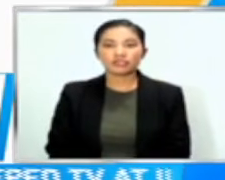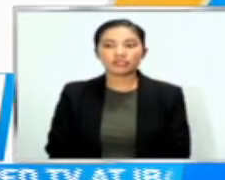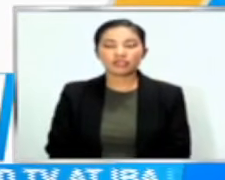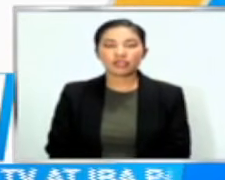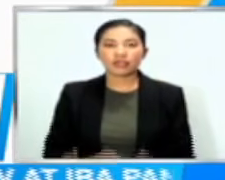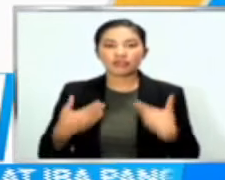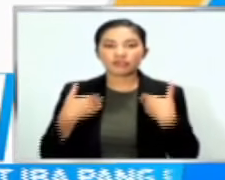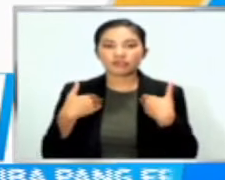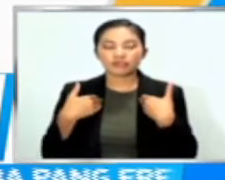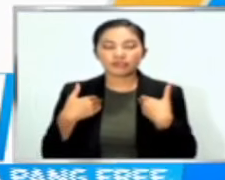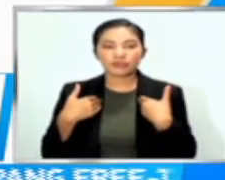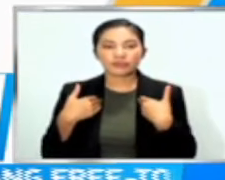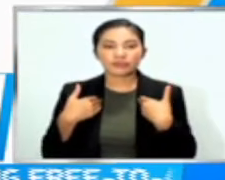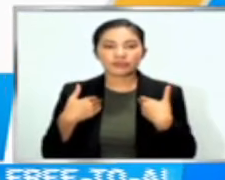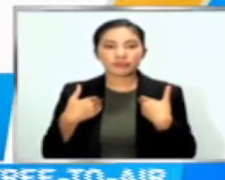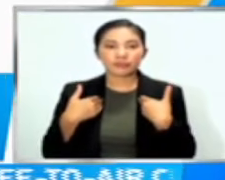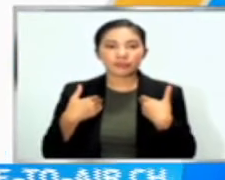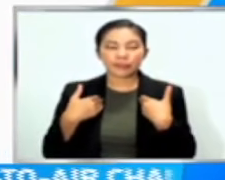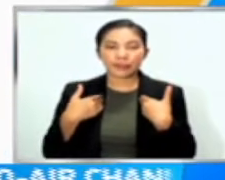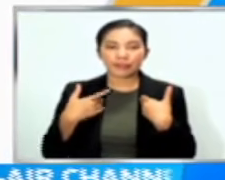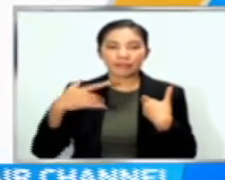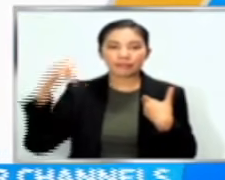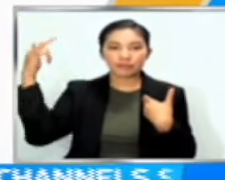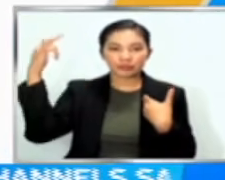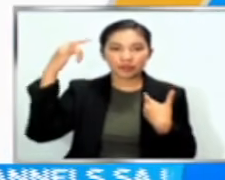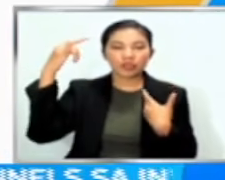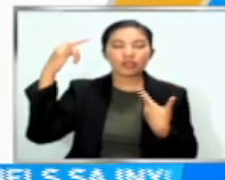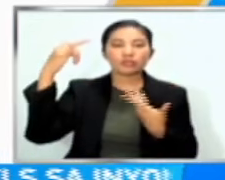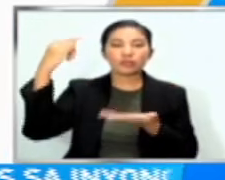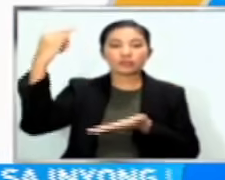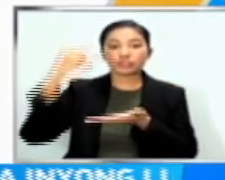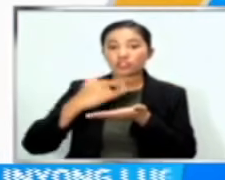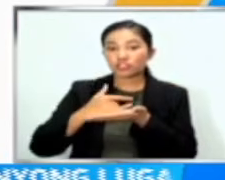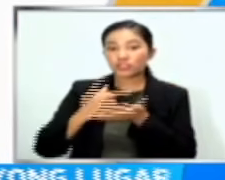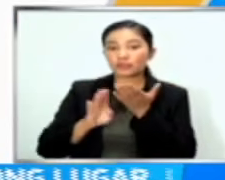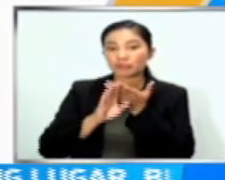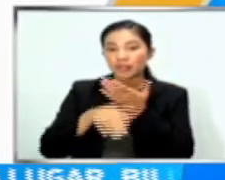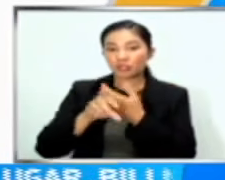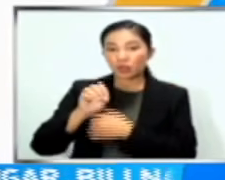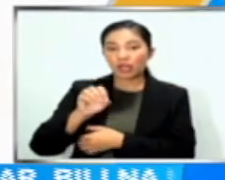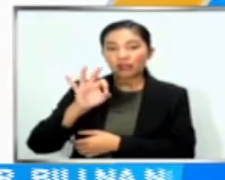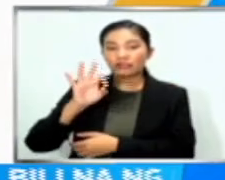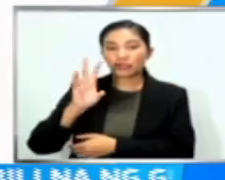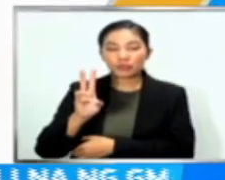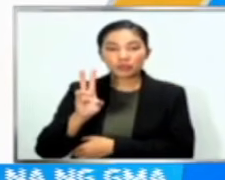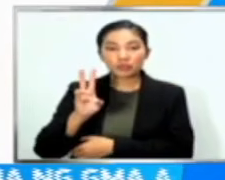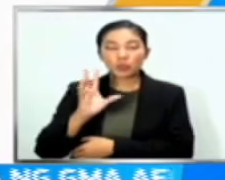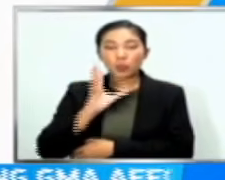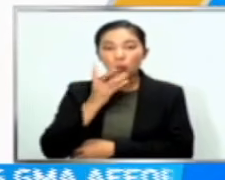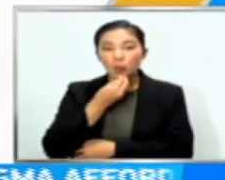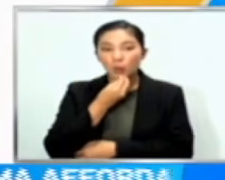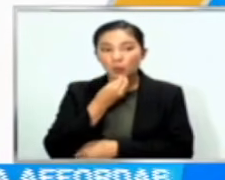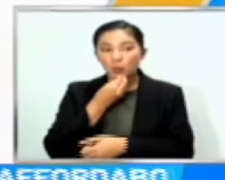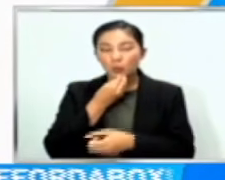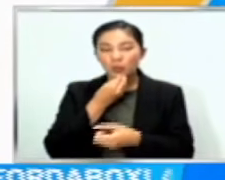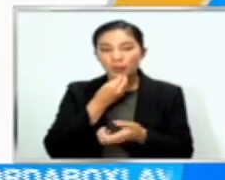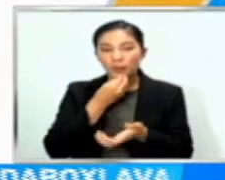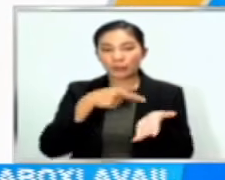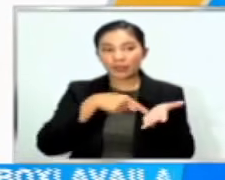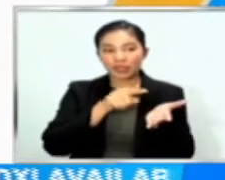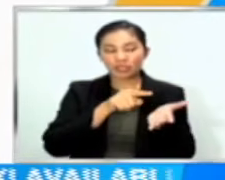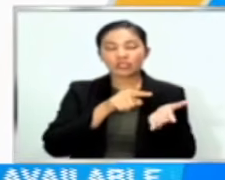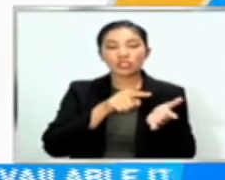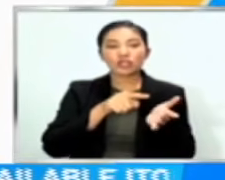flights or return ng mga OFWs that could be sponsored by recruitment agencies, sea-based